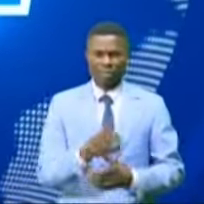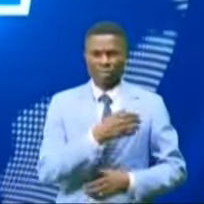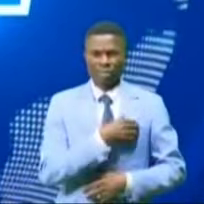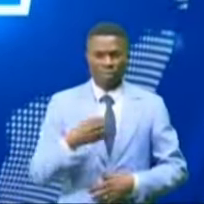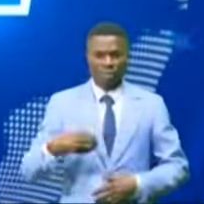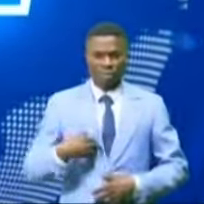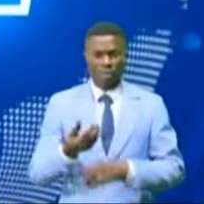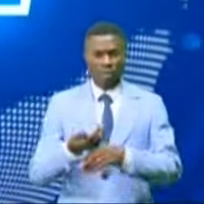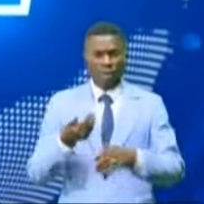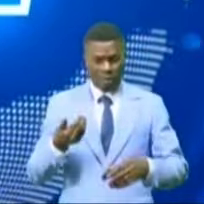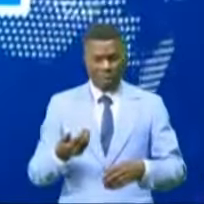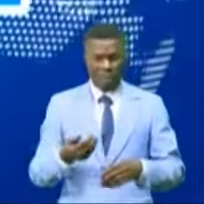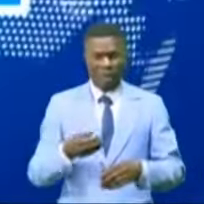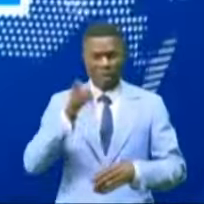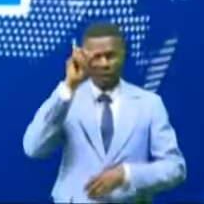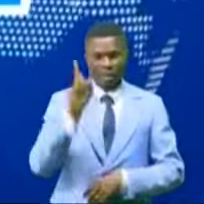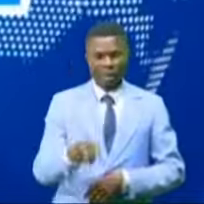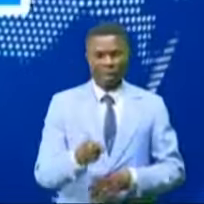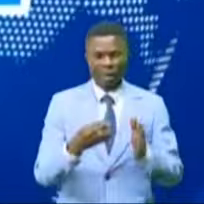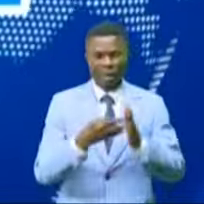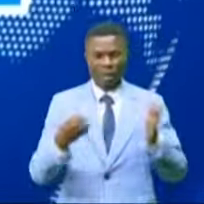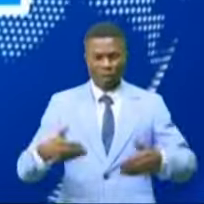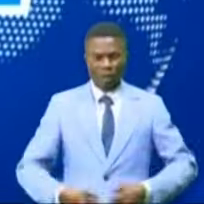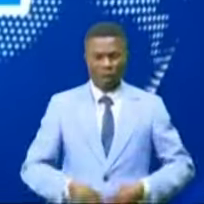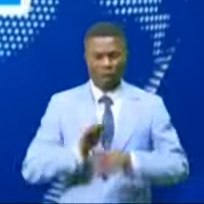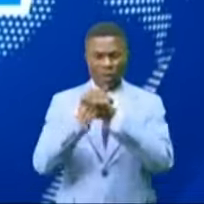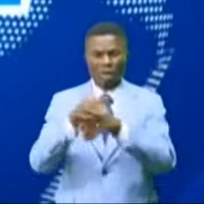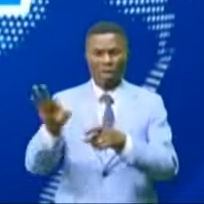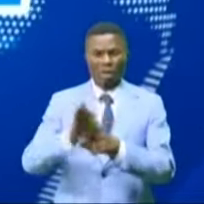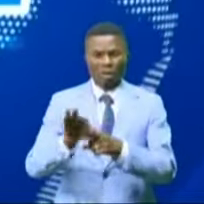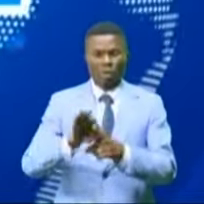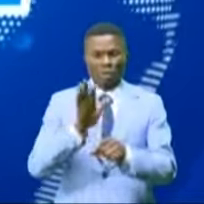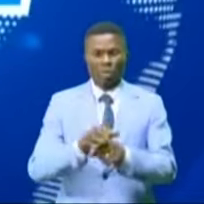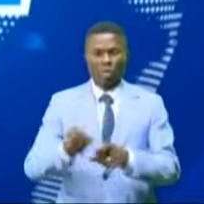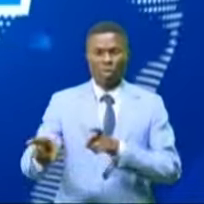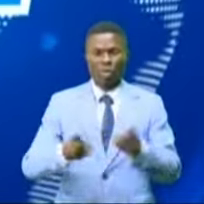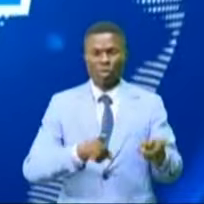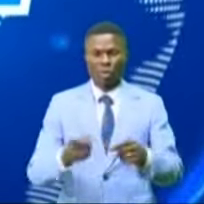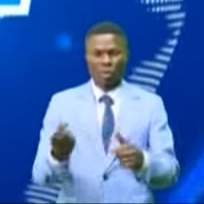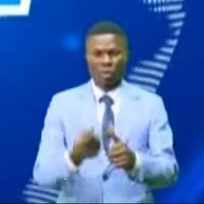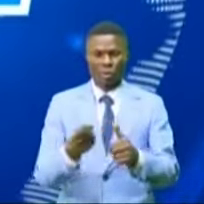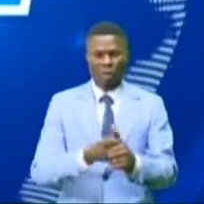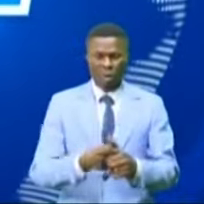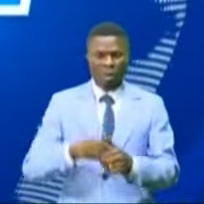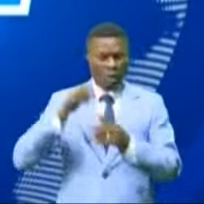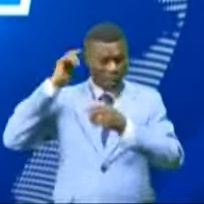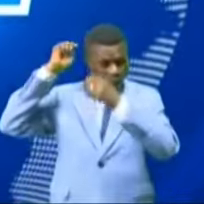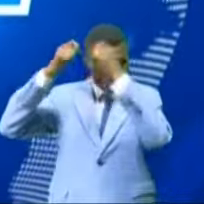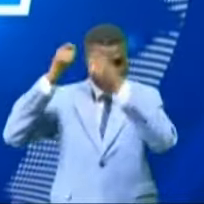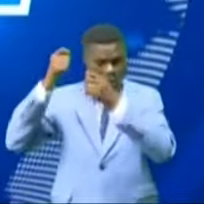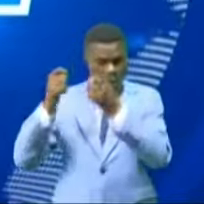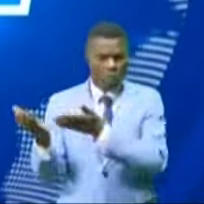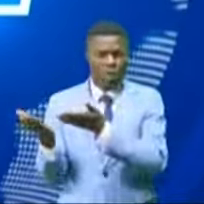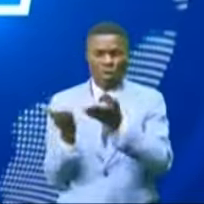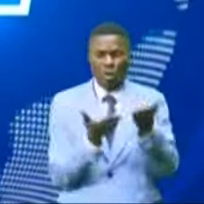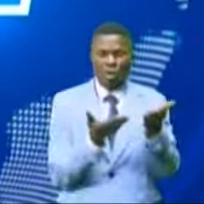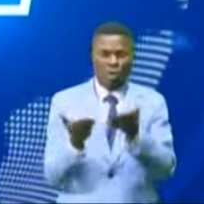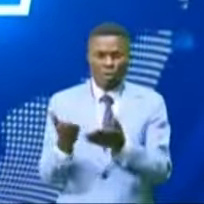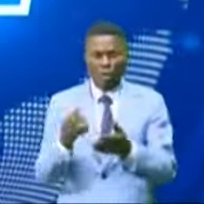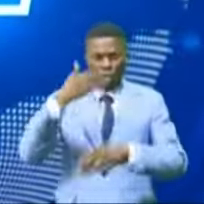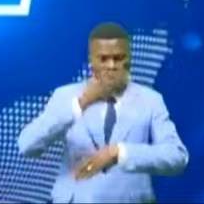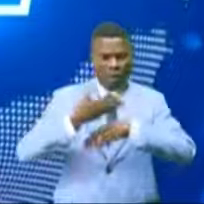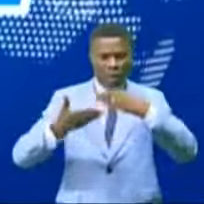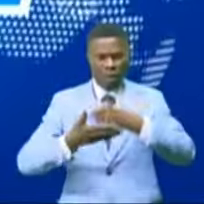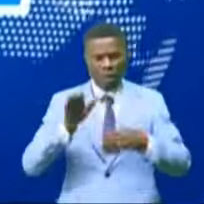Avant de nous séparer, sachez que plus de 180 jeunes ont été formés, plusieurs domaines, notamment en hôtellerie, en maçonnerie et autres domaines,